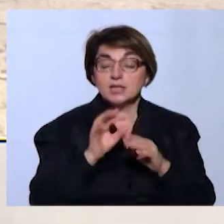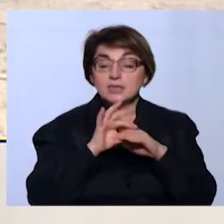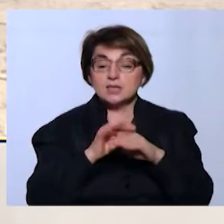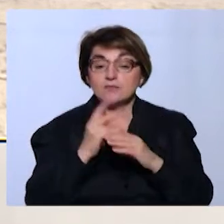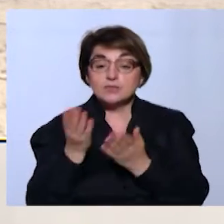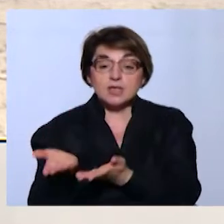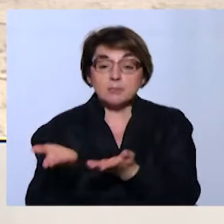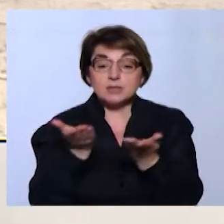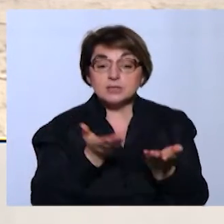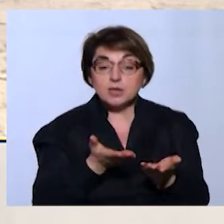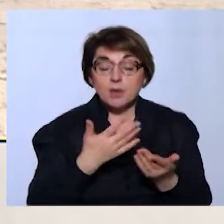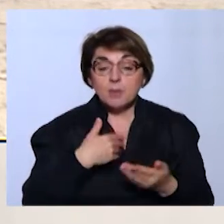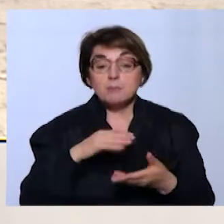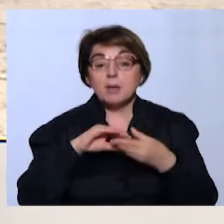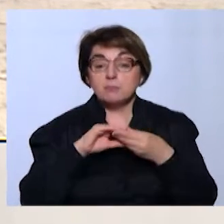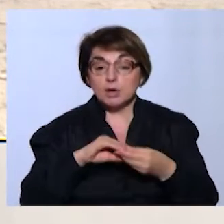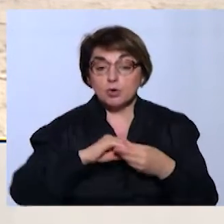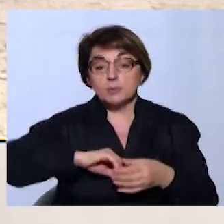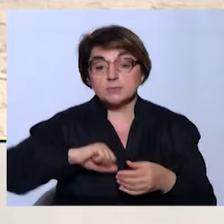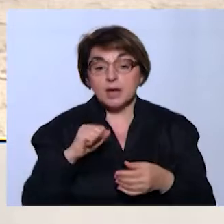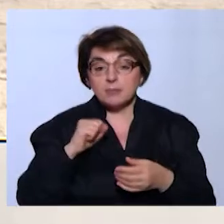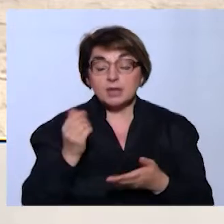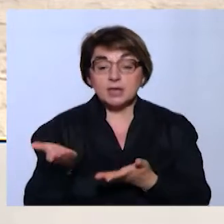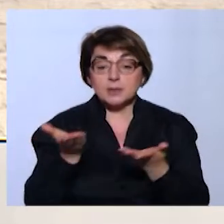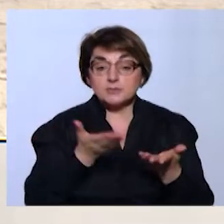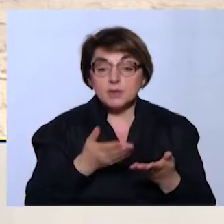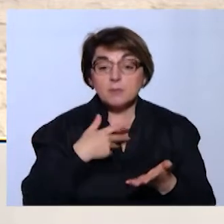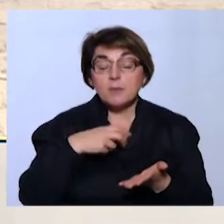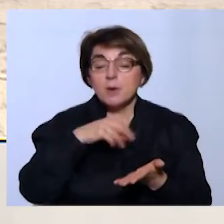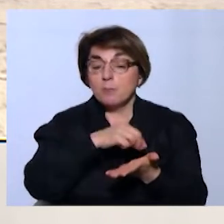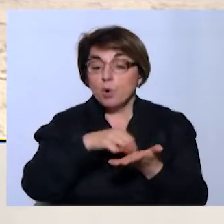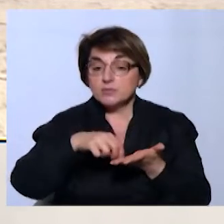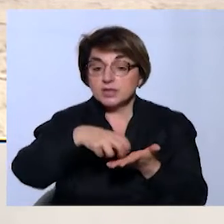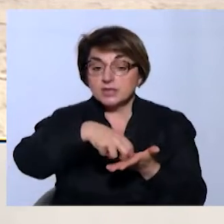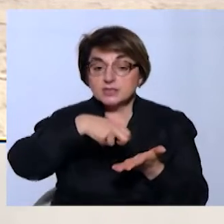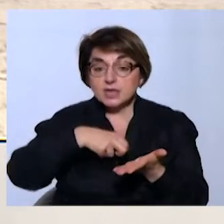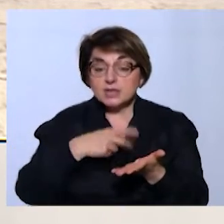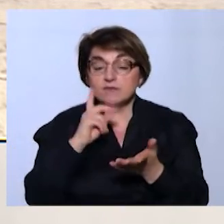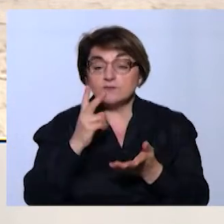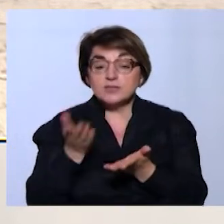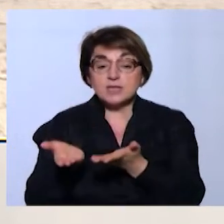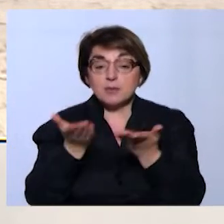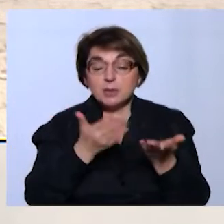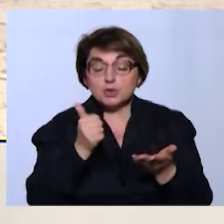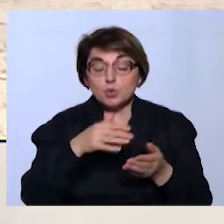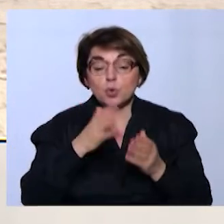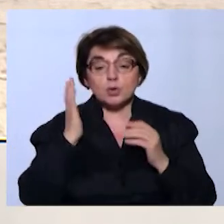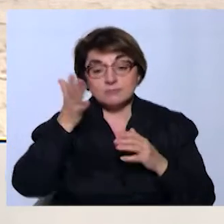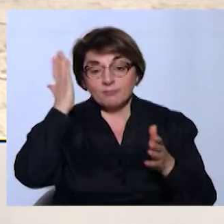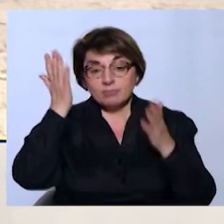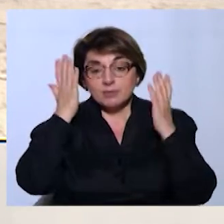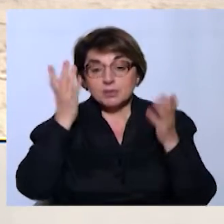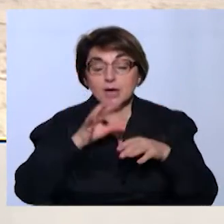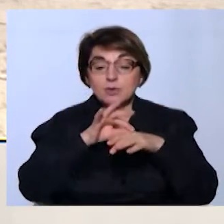ვის ეპატიჟებით? მე მეგობრებს ვეპატიჟები. მომწერეთ წერილი, ვის ეპატიჟებით, როგორ ატარებთ თქვენს დაბადების